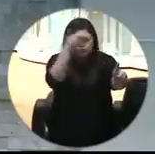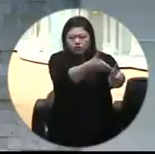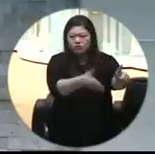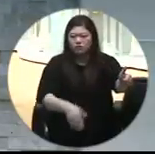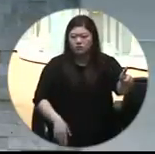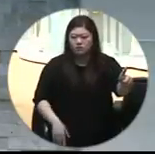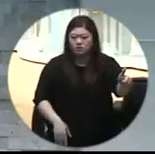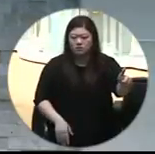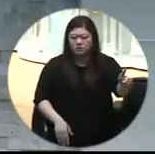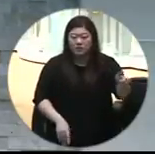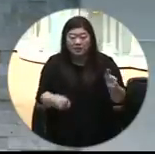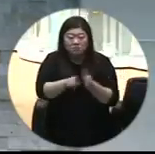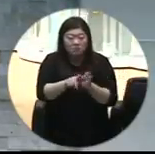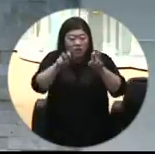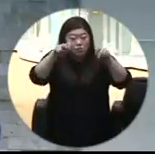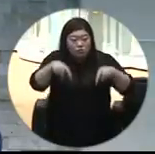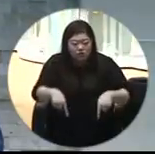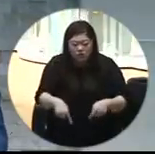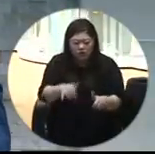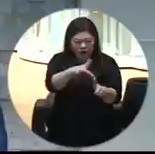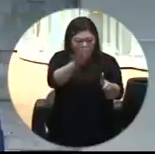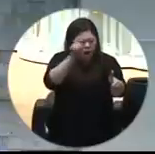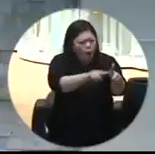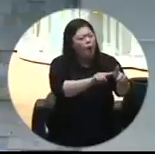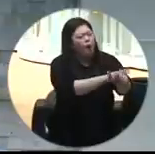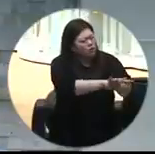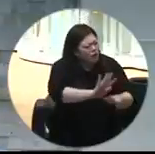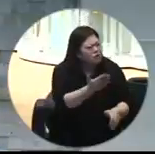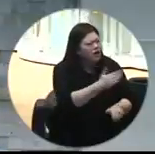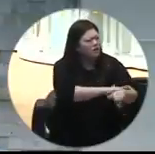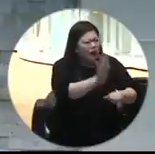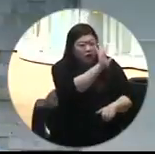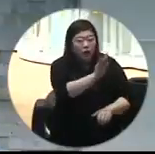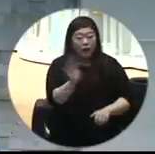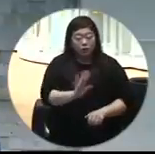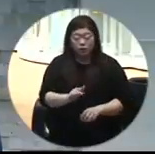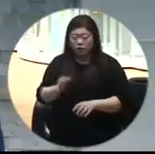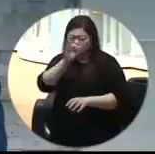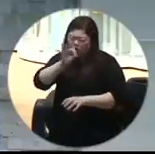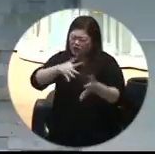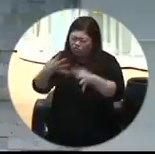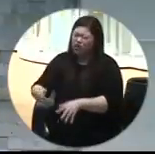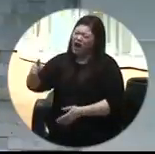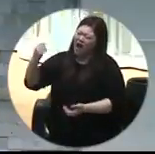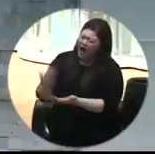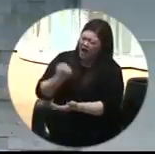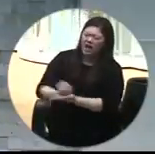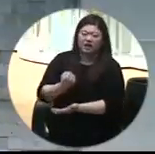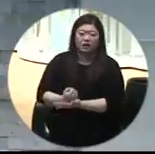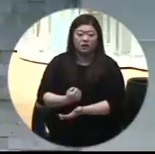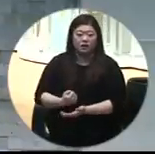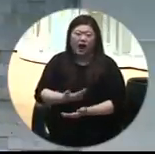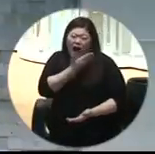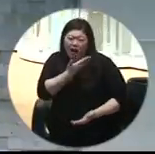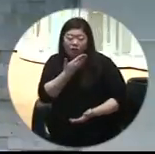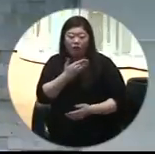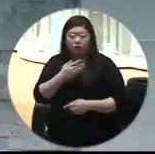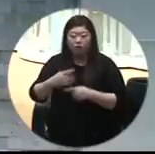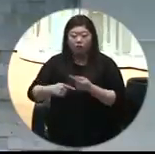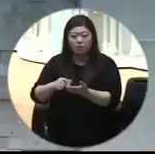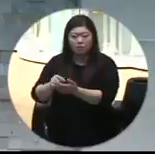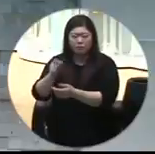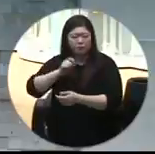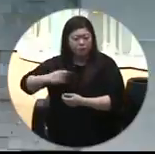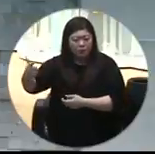다 돼지, 재산에 관심이 돼. 예수님은 한 영혼 관심입니다. 자, 이것은 어떤 물질, 명예, 부귀와 바꿀 수